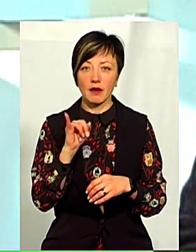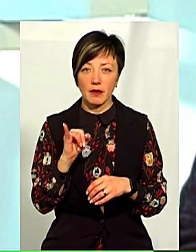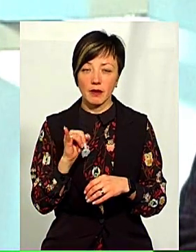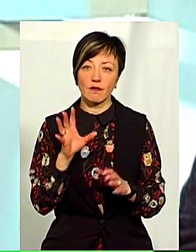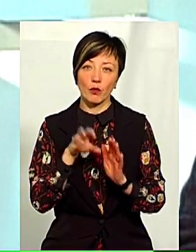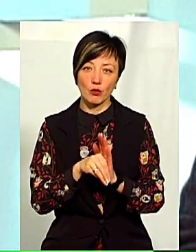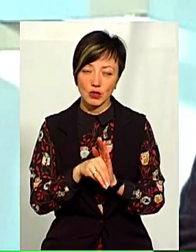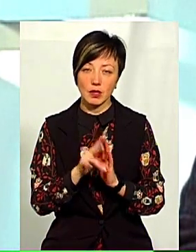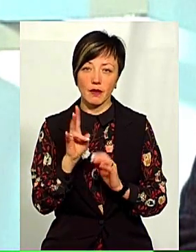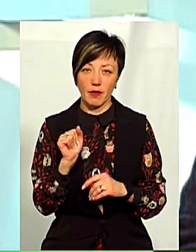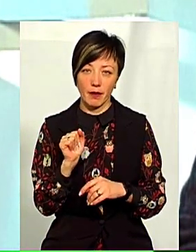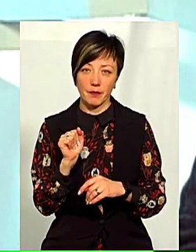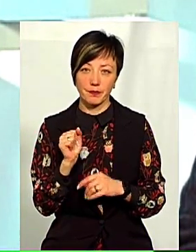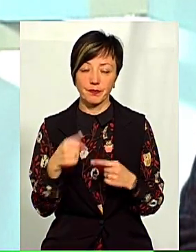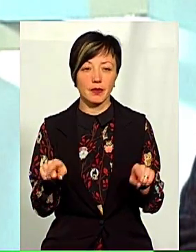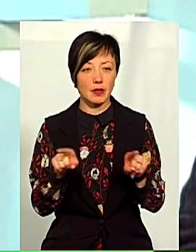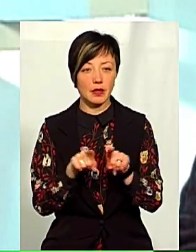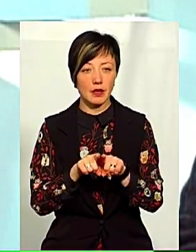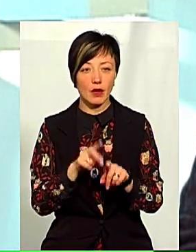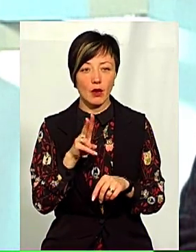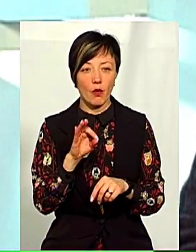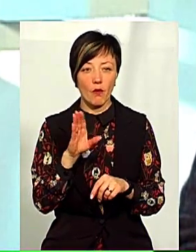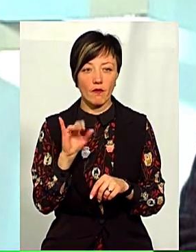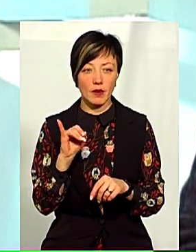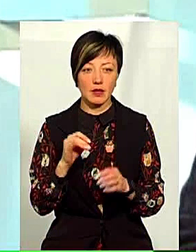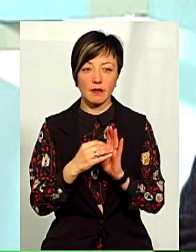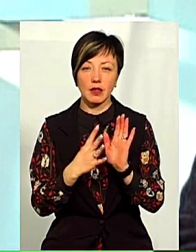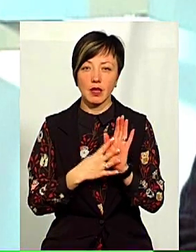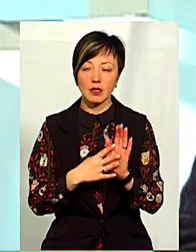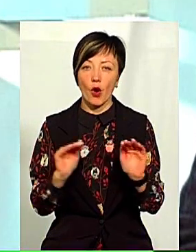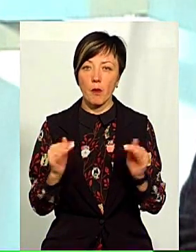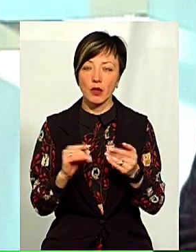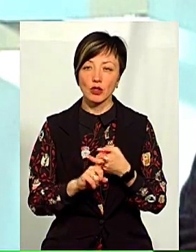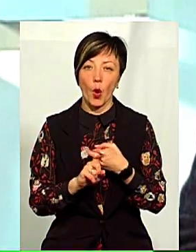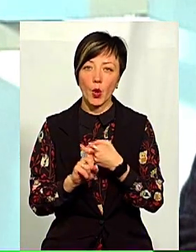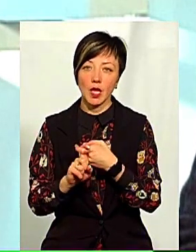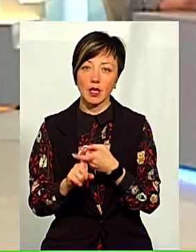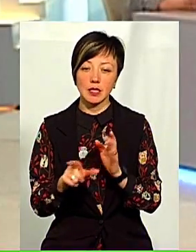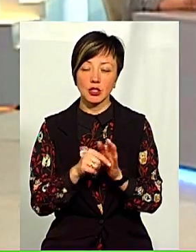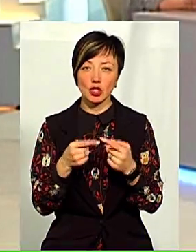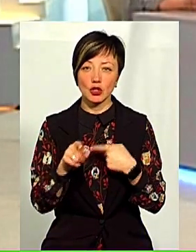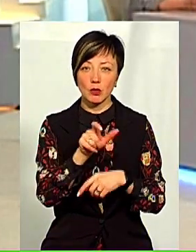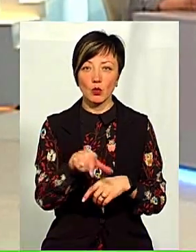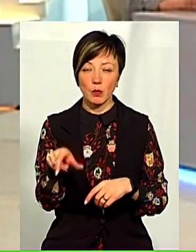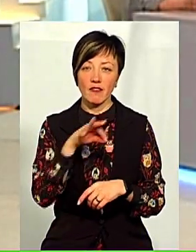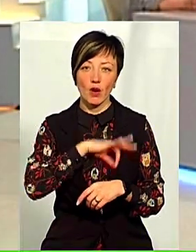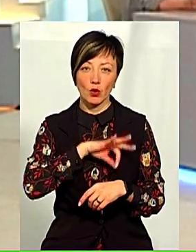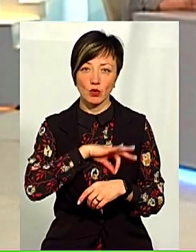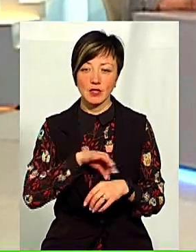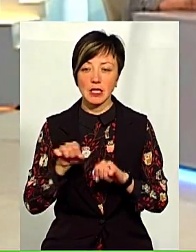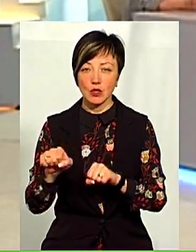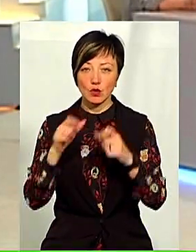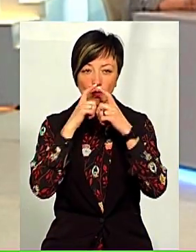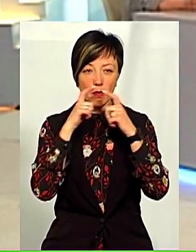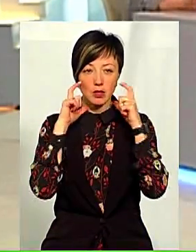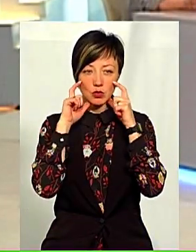числі на такі, як COVID-19. Обмежити контакти з іншими людьми, використовувати захисну